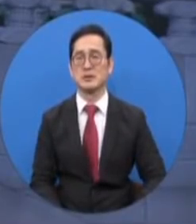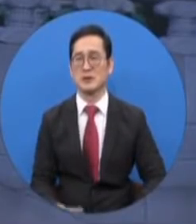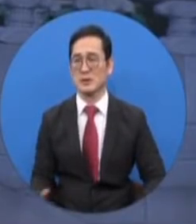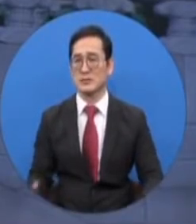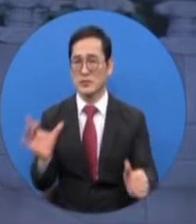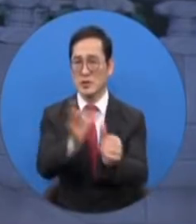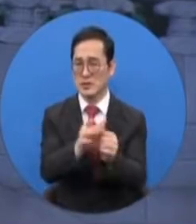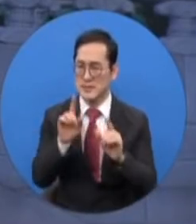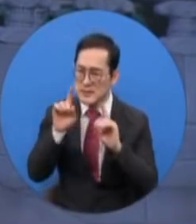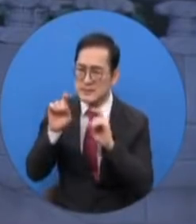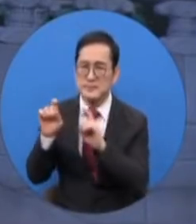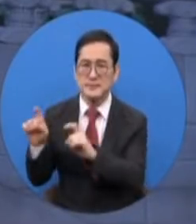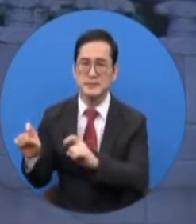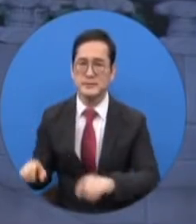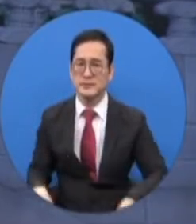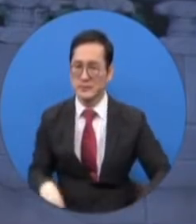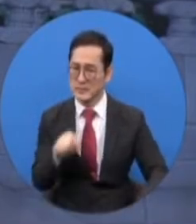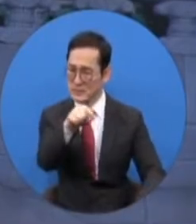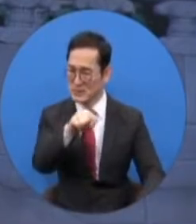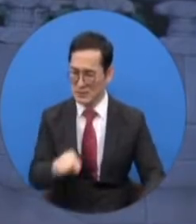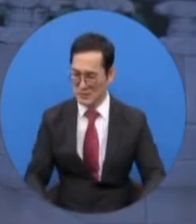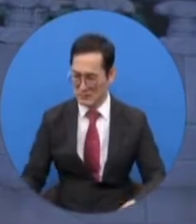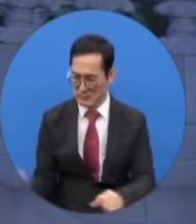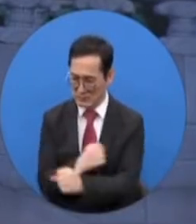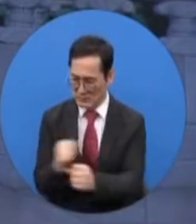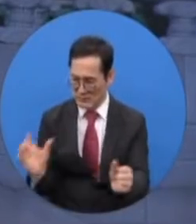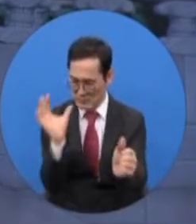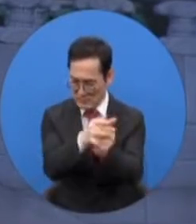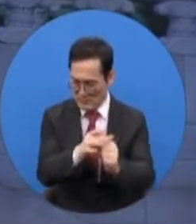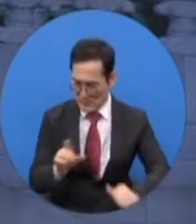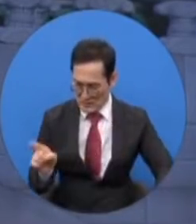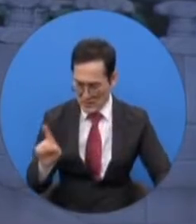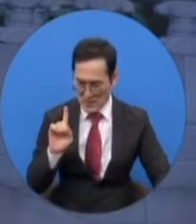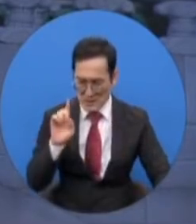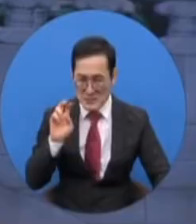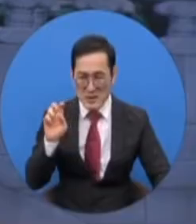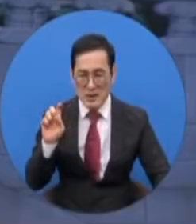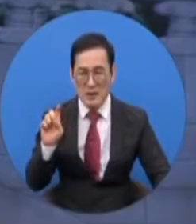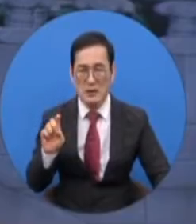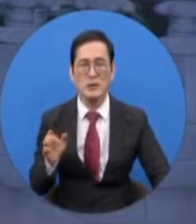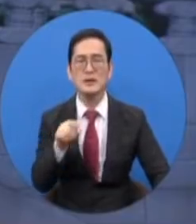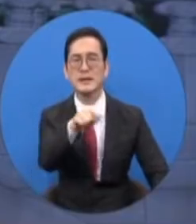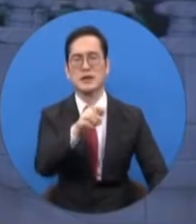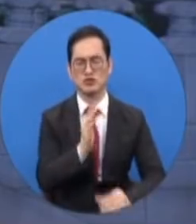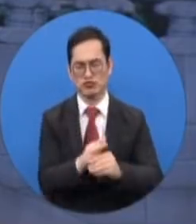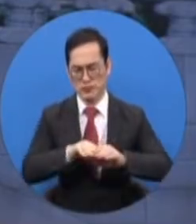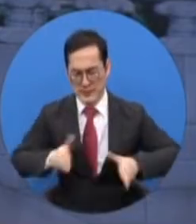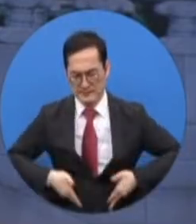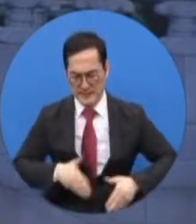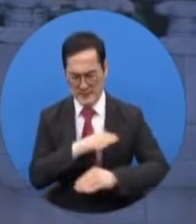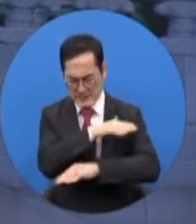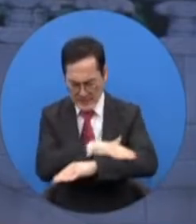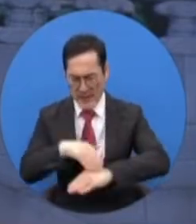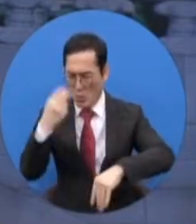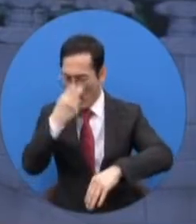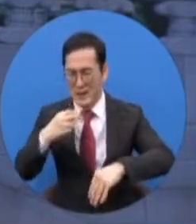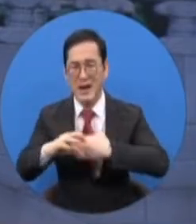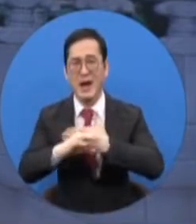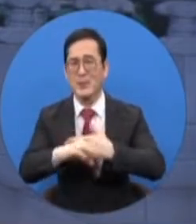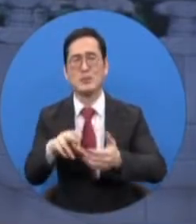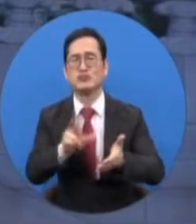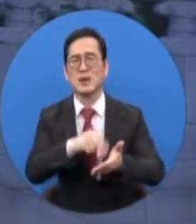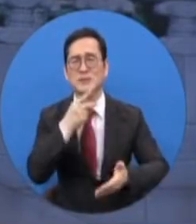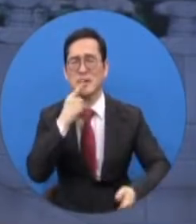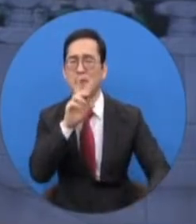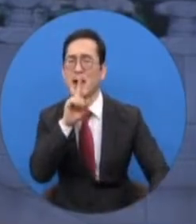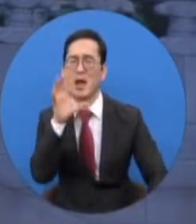됩니다. 중앙선관위원장으로서 대통령 선거를 중립적으로 철저하게 잘 치렀으면 됐을 문제인데 그거를